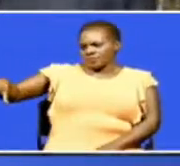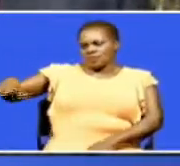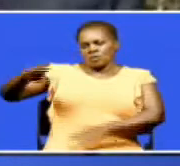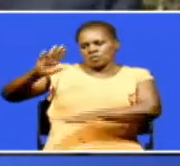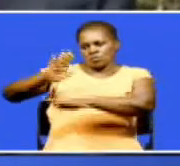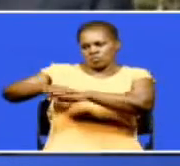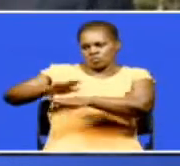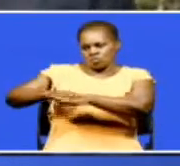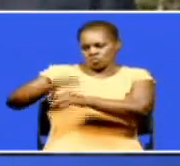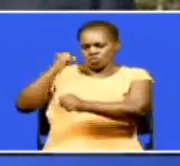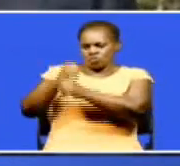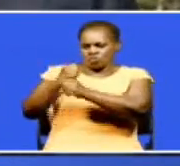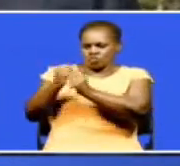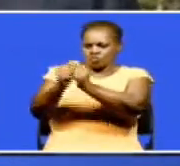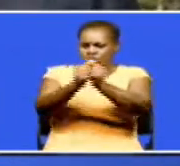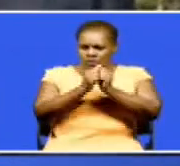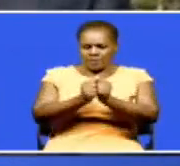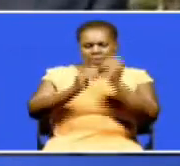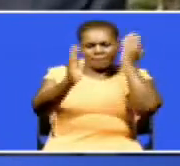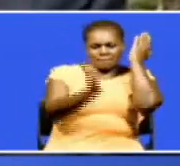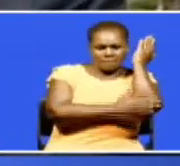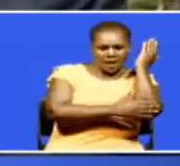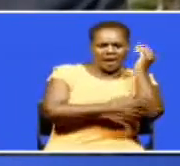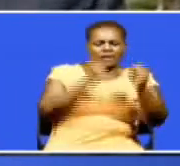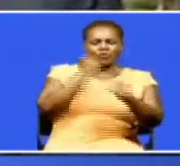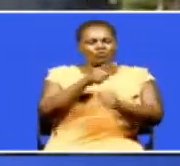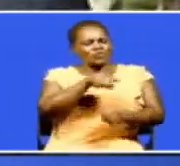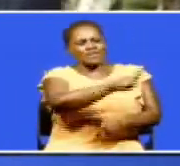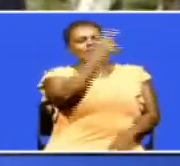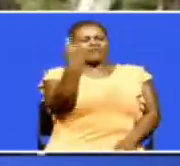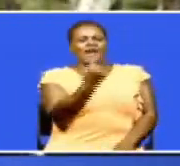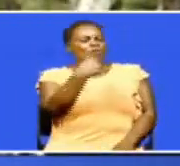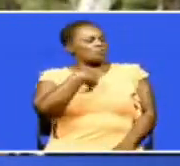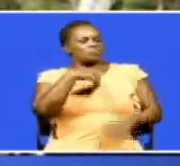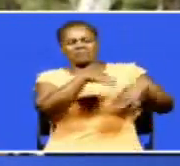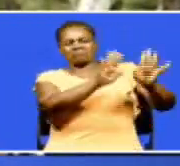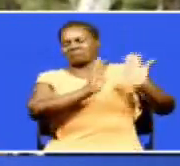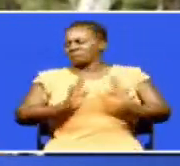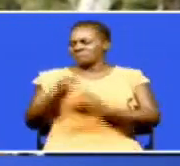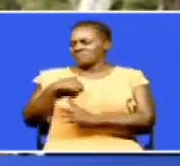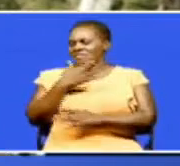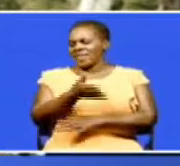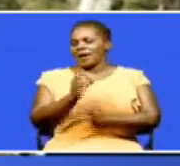Mazuri tunafanya pamoja, mabaya anafanya peke yake.